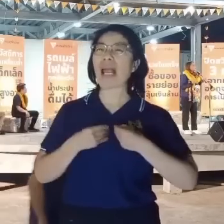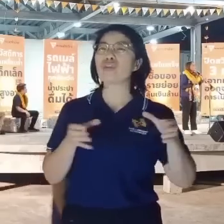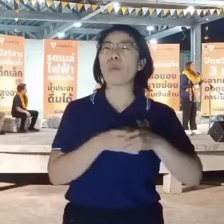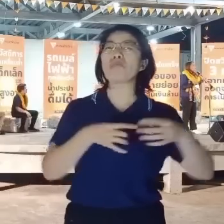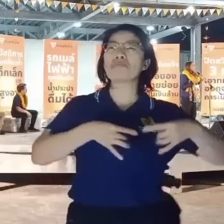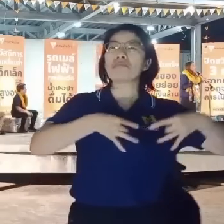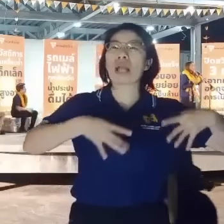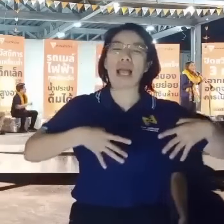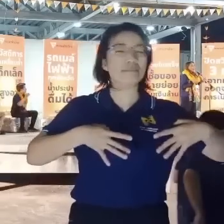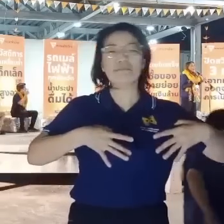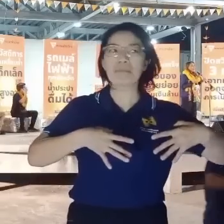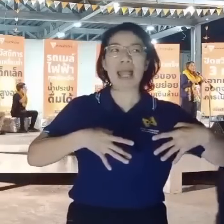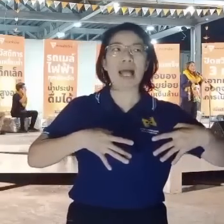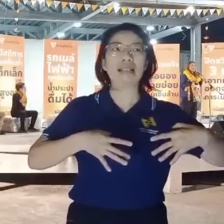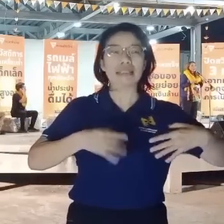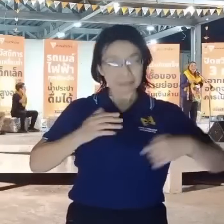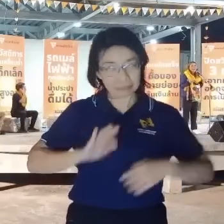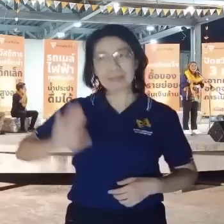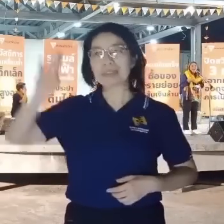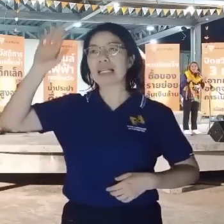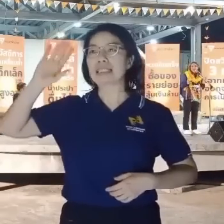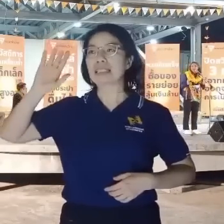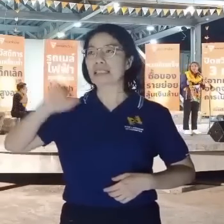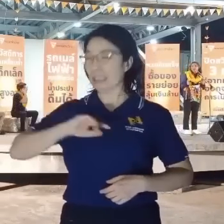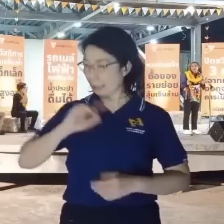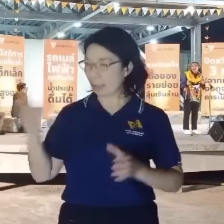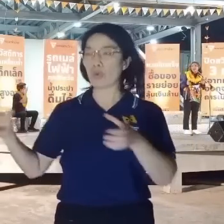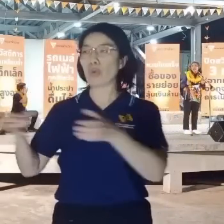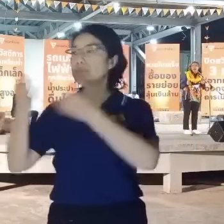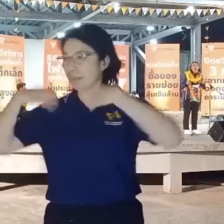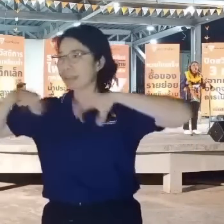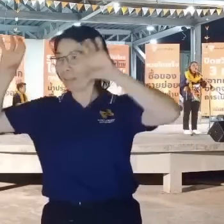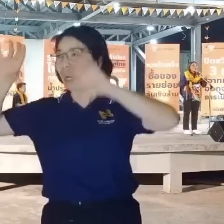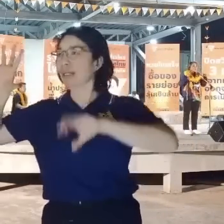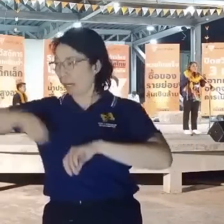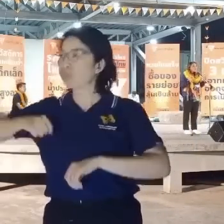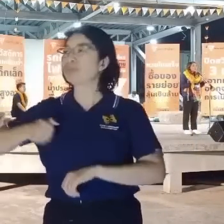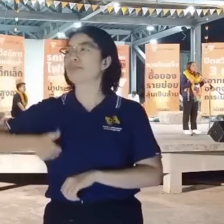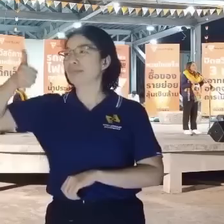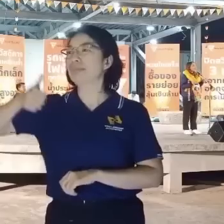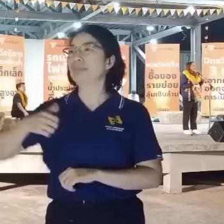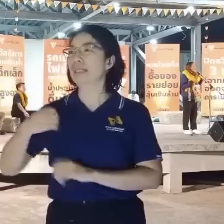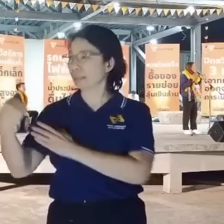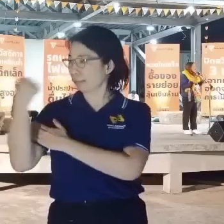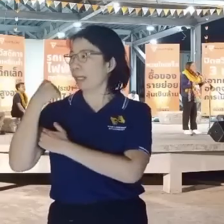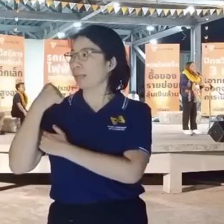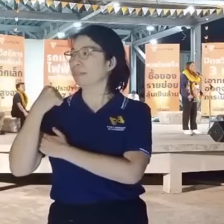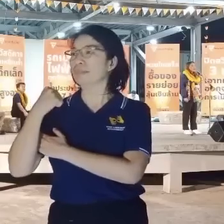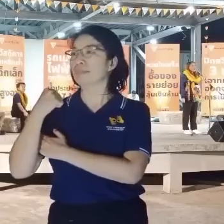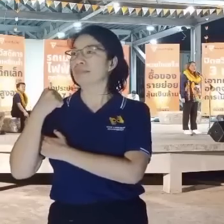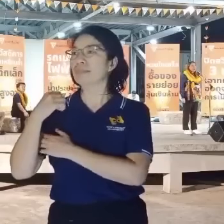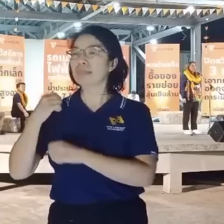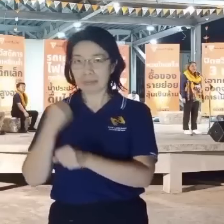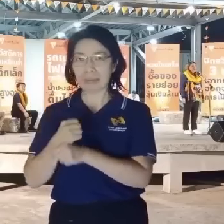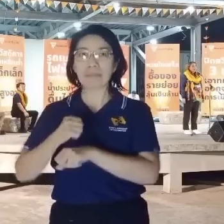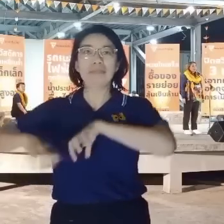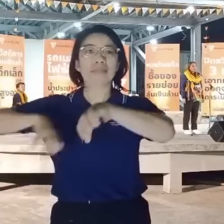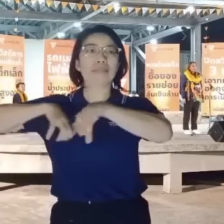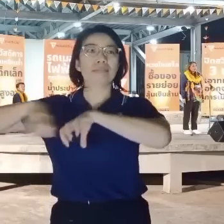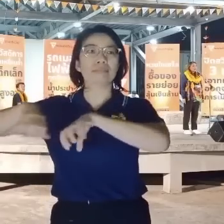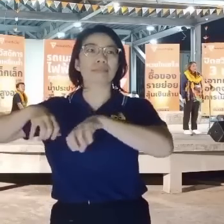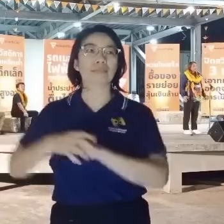นอตัวขอสมัครงานเป็นคณะรัฐมนตรีขอมีอำนาจรัฐเข้าไปอยู่ในฝ่ายบริห